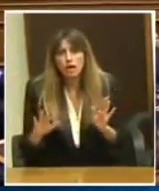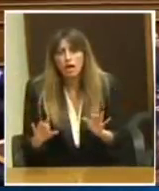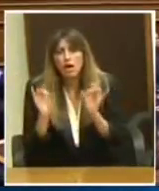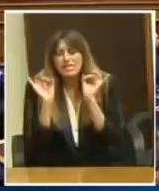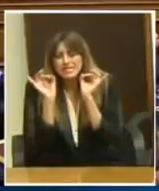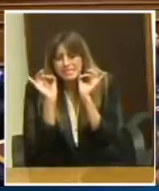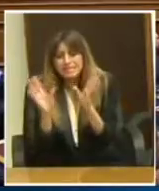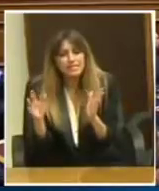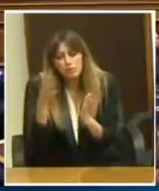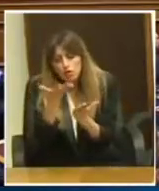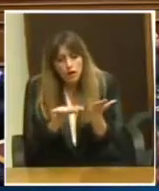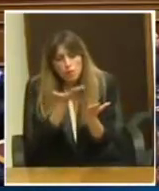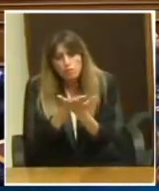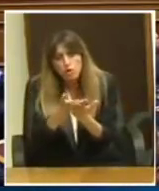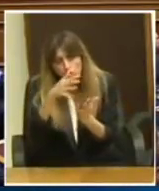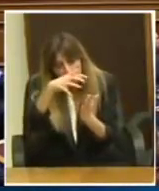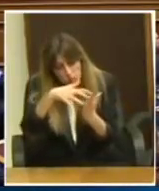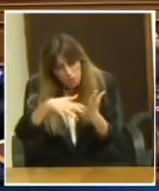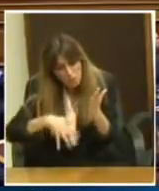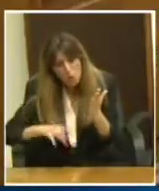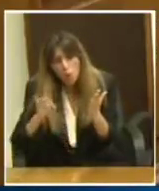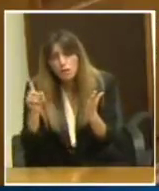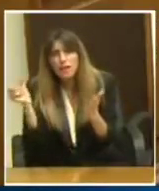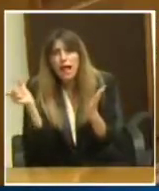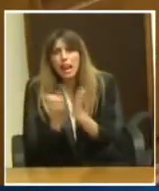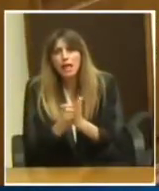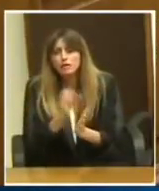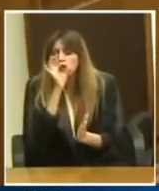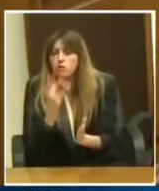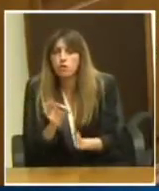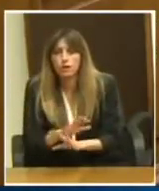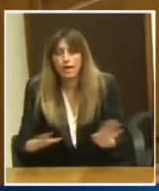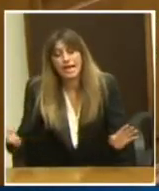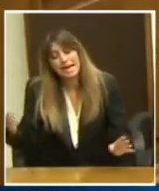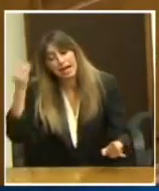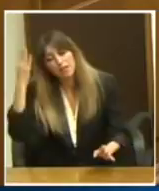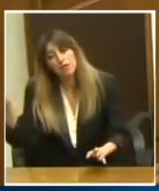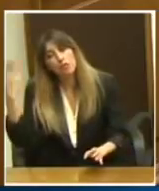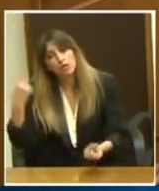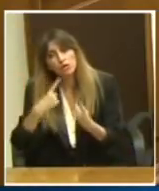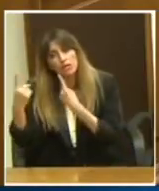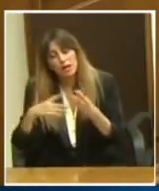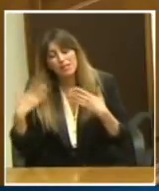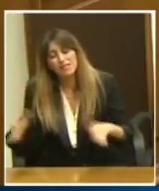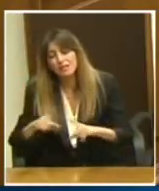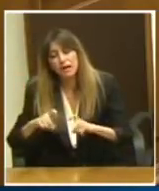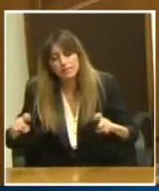Για να θυμηθούμε τι διαπραγματευόσασταν. Ο κ. Σαμαράς, λοιπόν, ουδέποτε ζήτησε